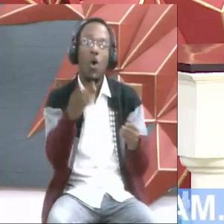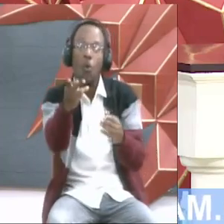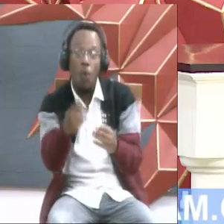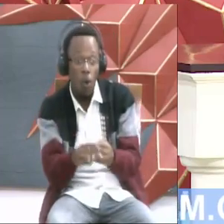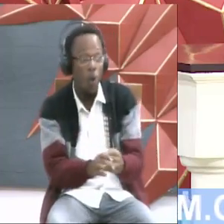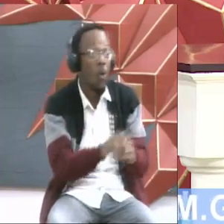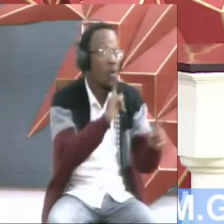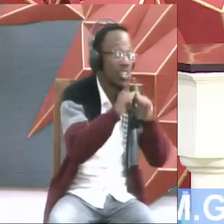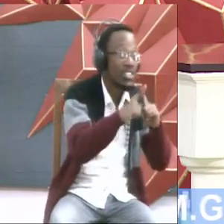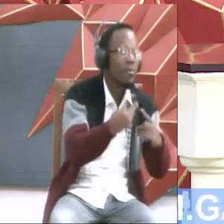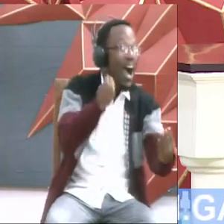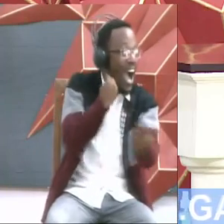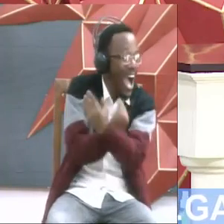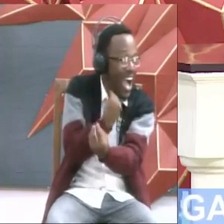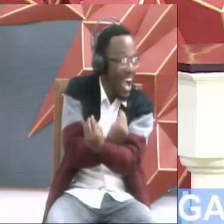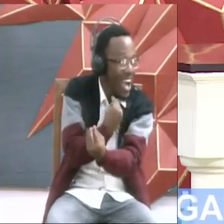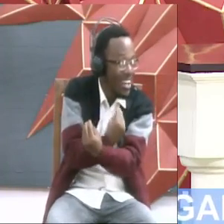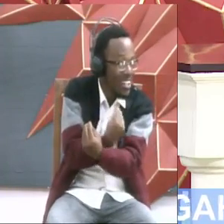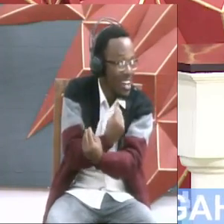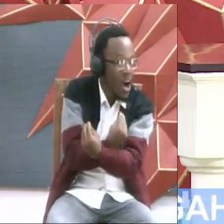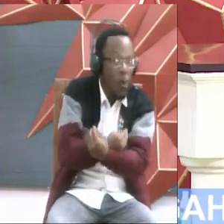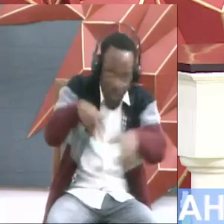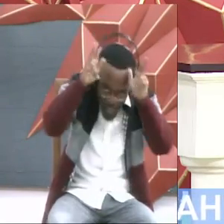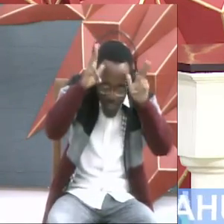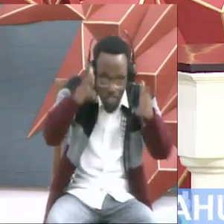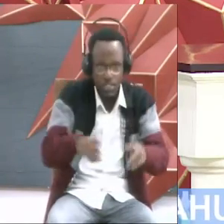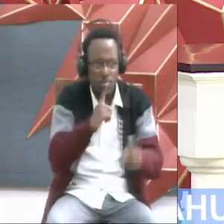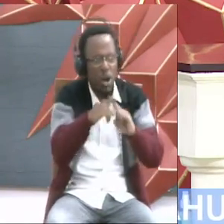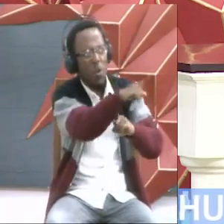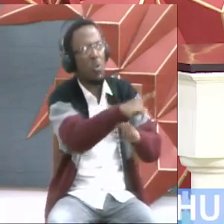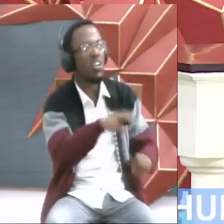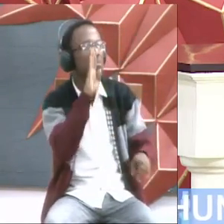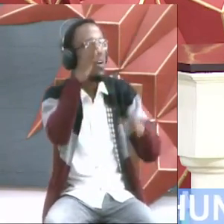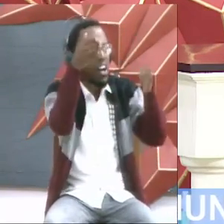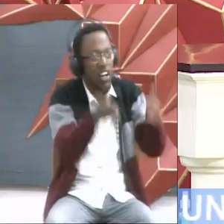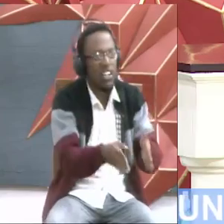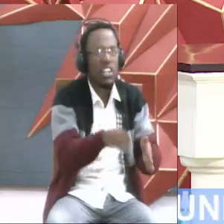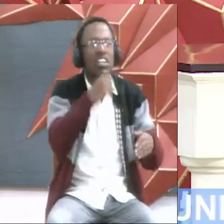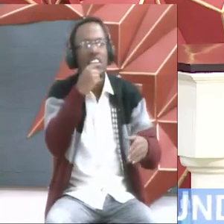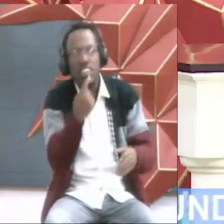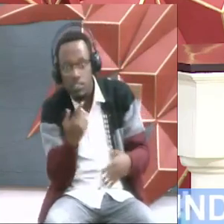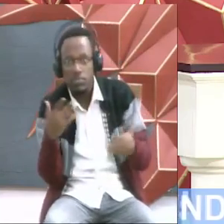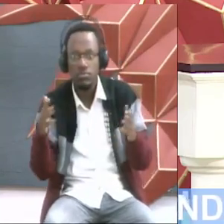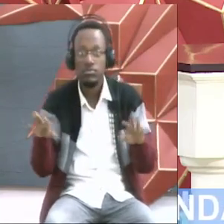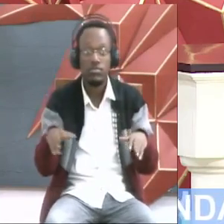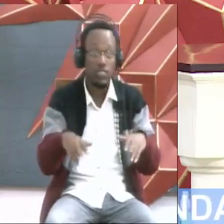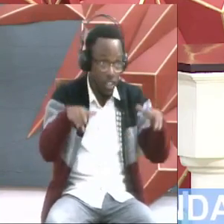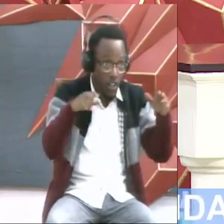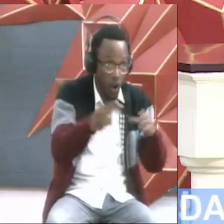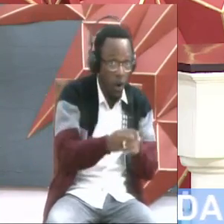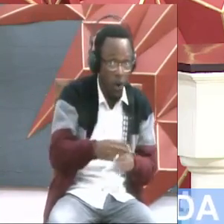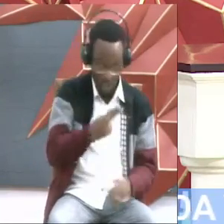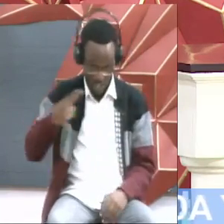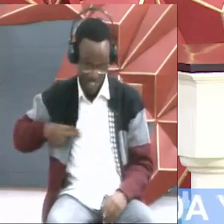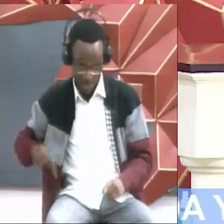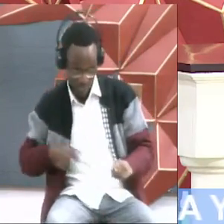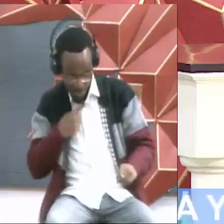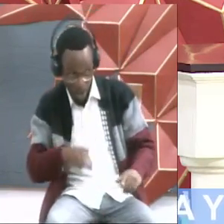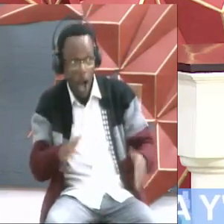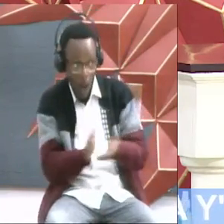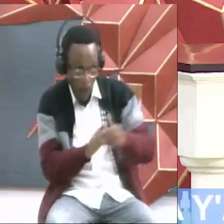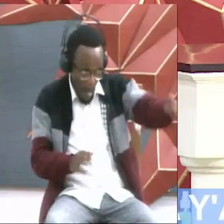wundi yiba hamara besha hamara asubiye hanyuma arasubiye ikuzimu baba ariko baravuga ngo vuba